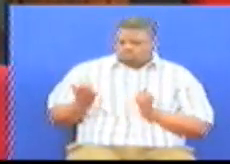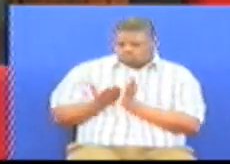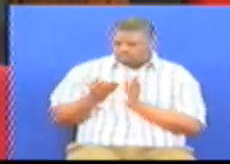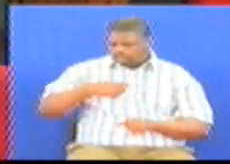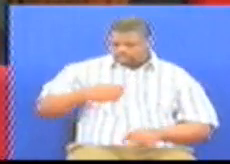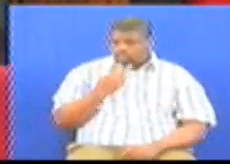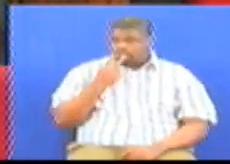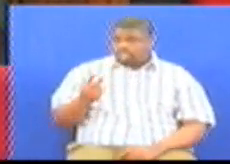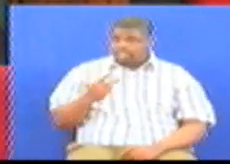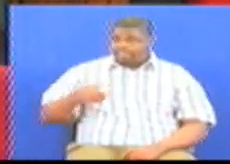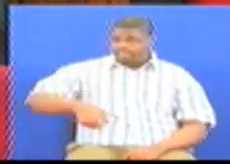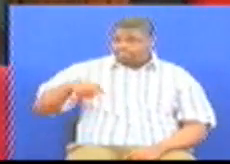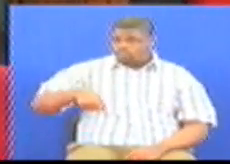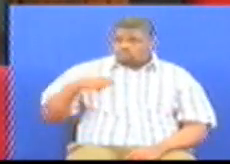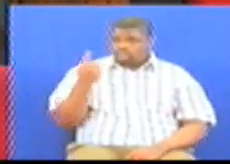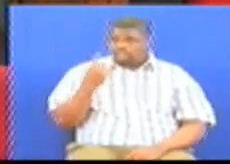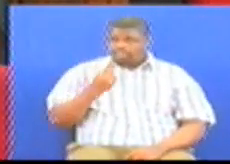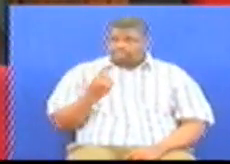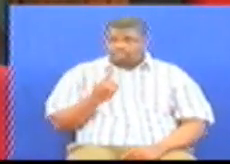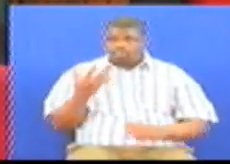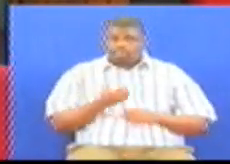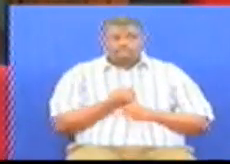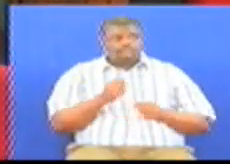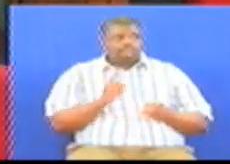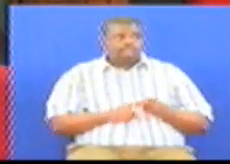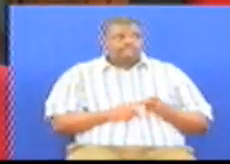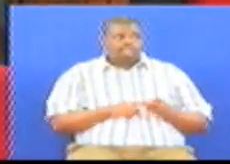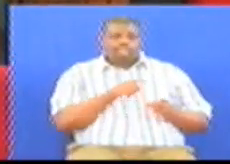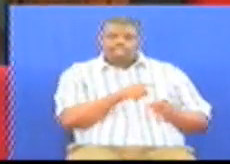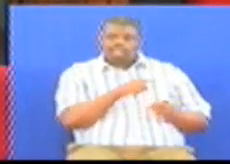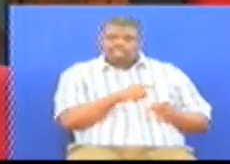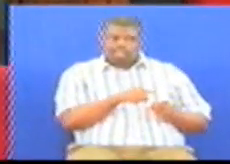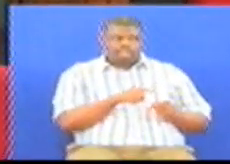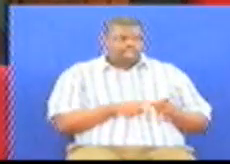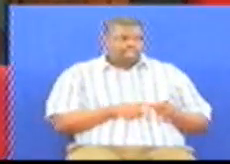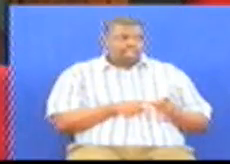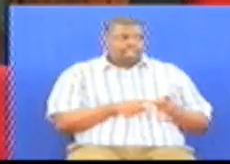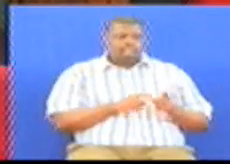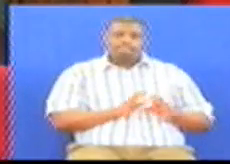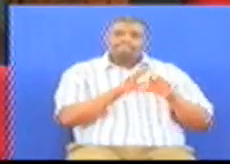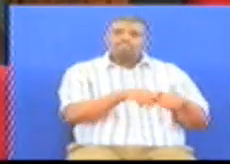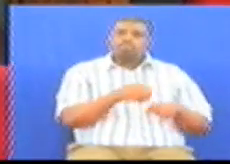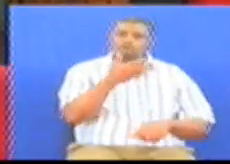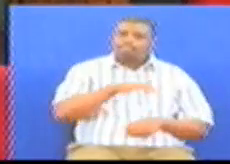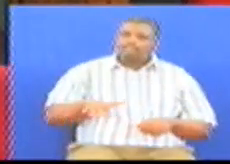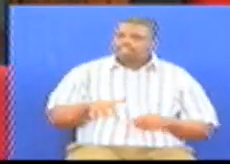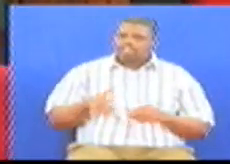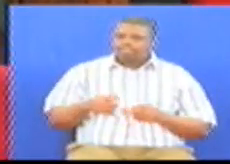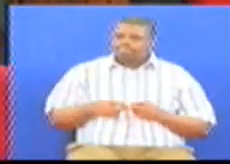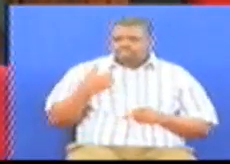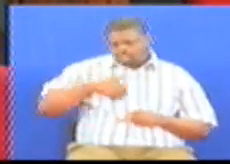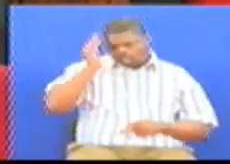katika mfuko wa taifa ili tuweze kupata fedha za dharura, kwa sababu nchi yote hii imevamiwa na maji. Tunajua hajaletwa na serikali